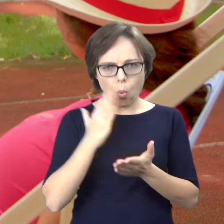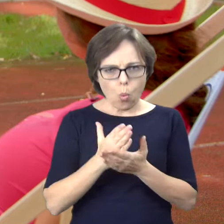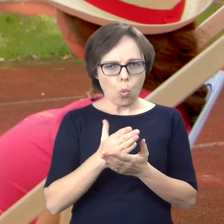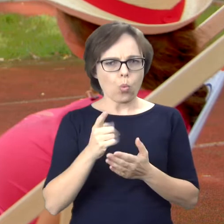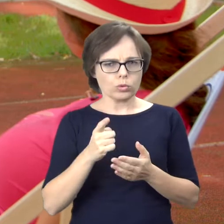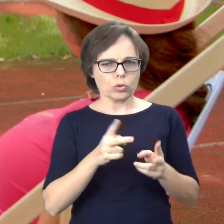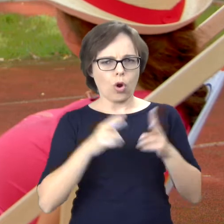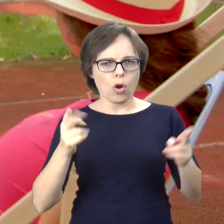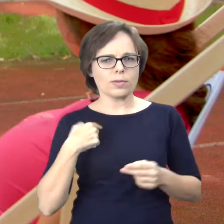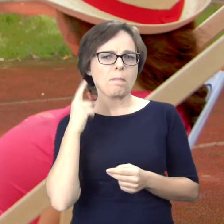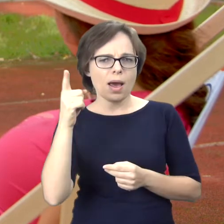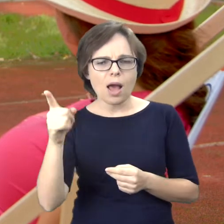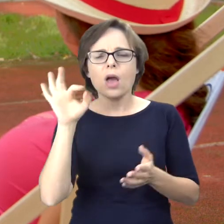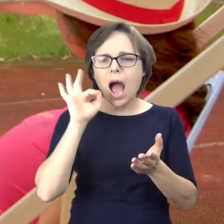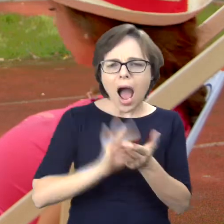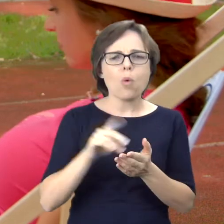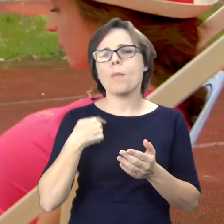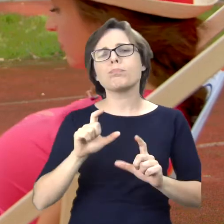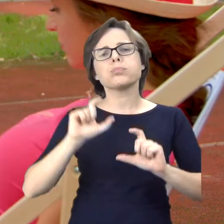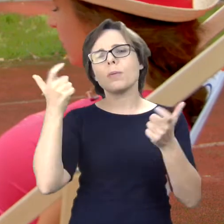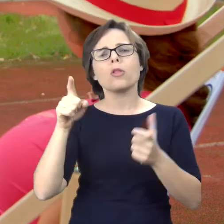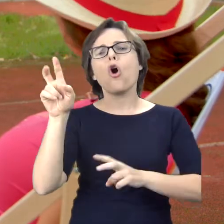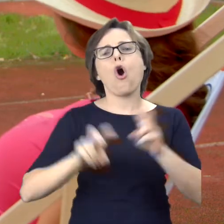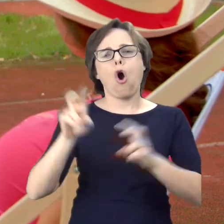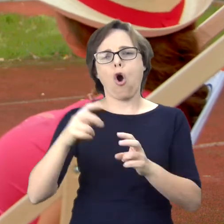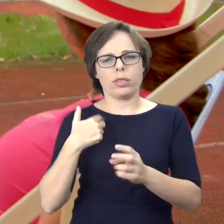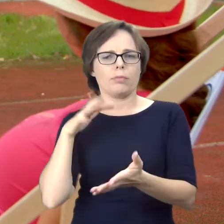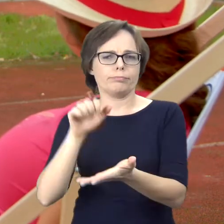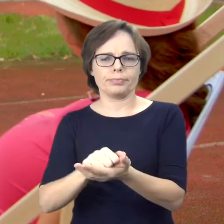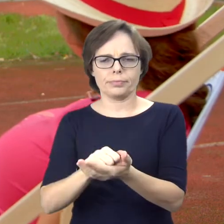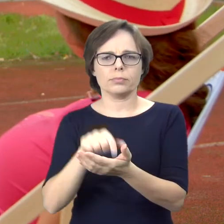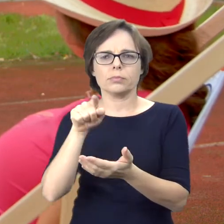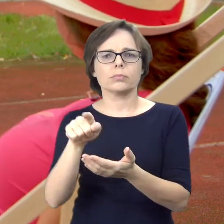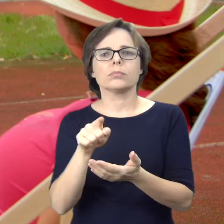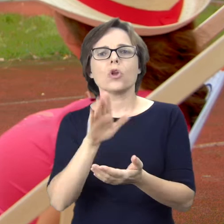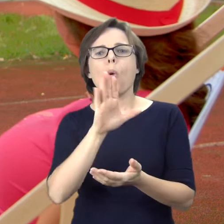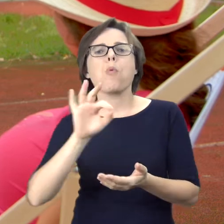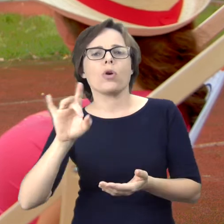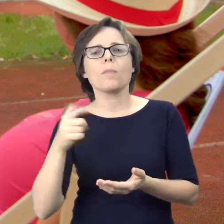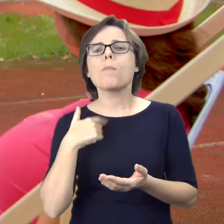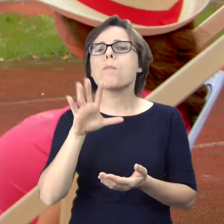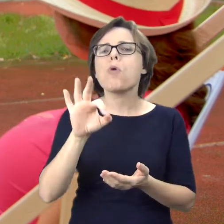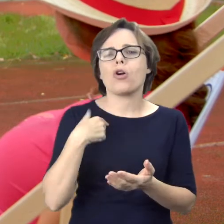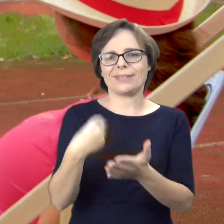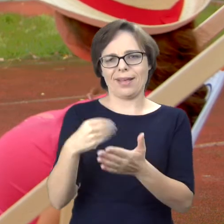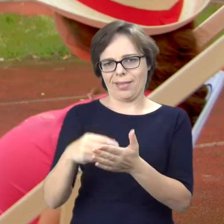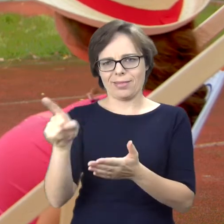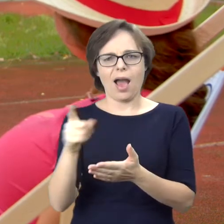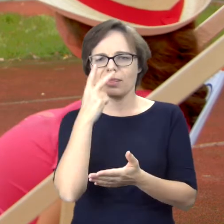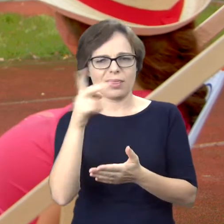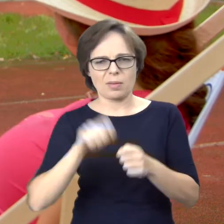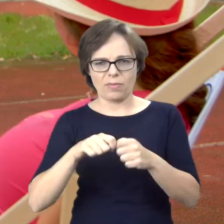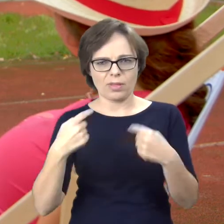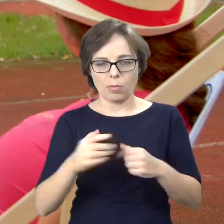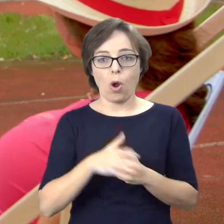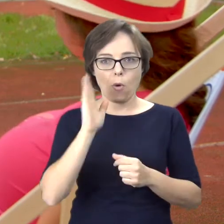maratońskich i zabukowałem sobie tak na jedną noc przypadkowo hotel, nie sprawdzając dzielnicy z bookingu, bo cena była najważniejsza. Jak mnie taksówkarz w nocy o 12